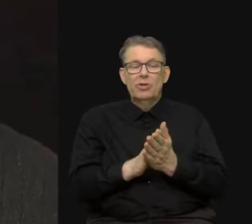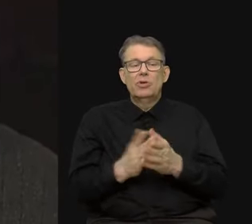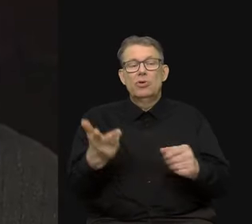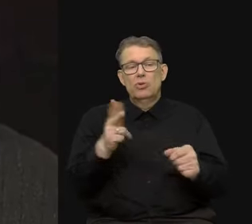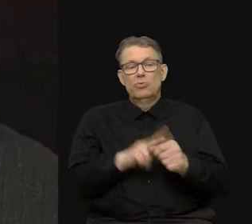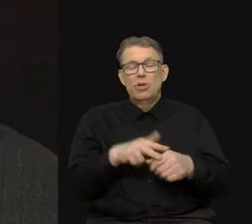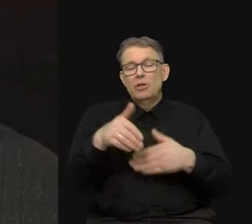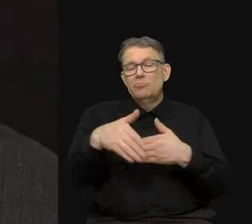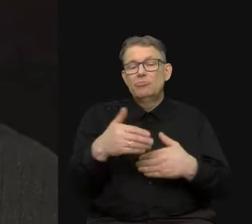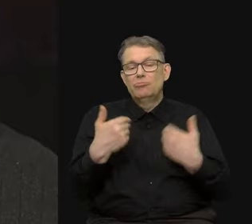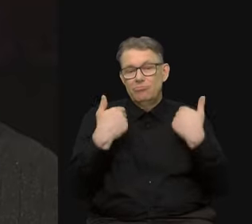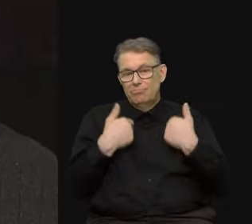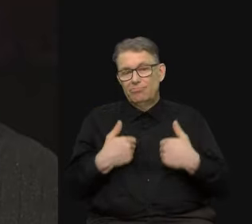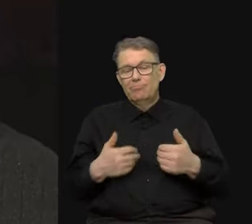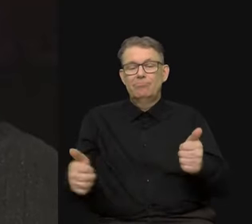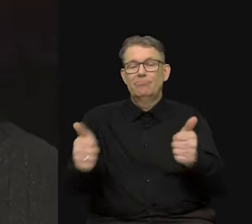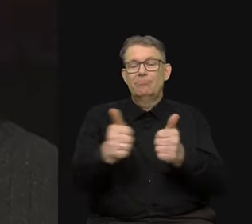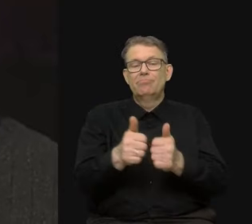do Boga.